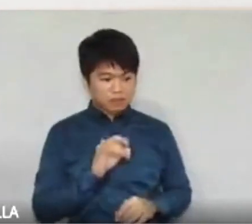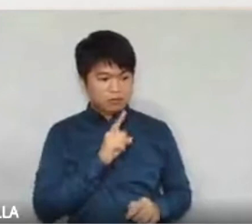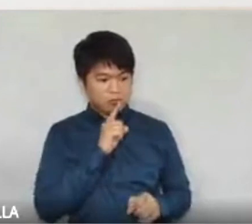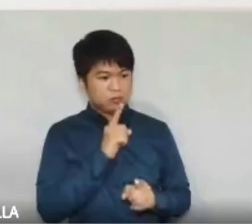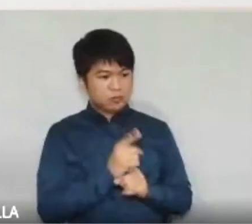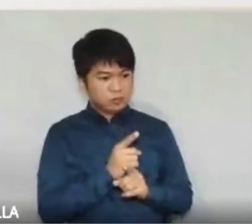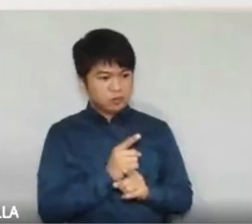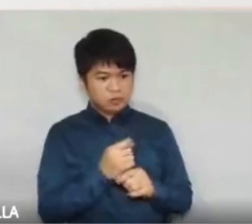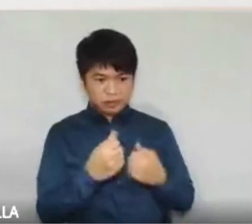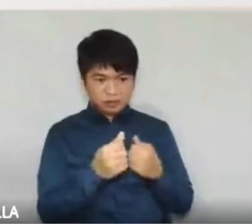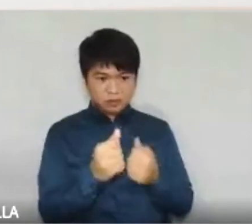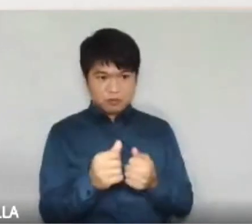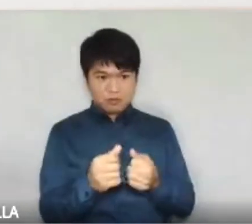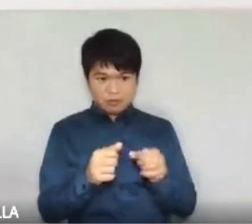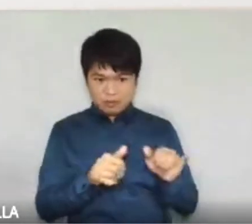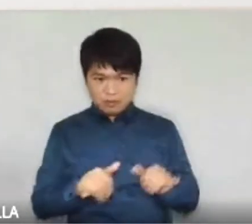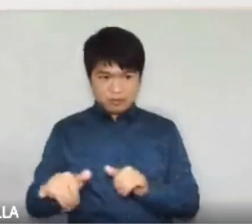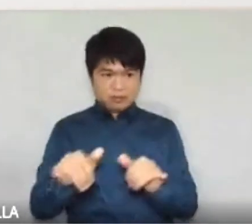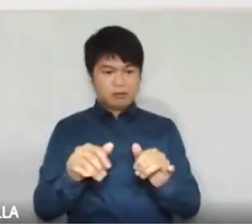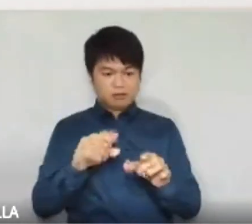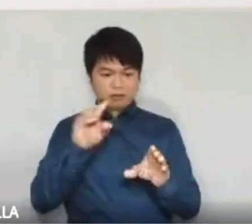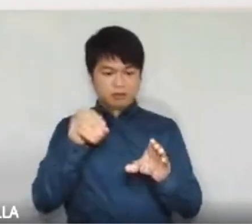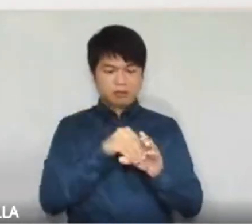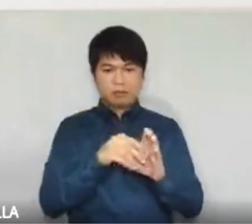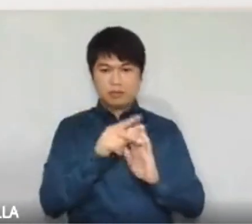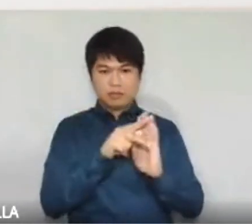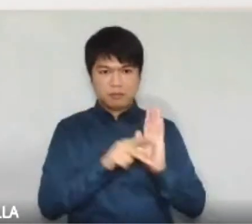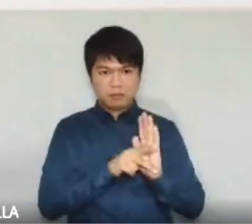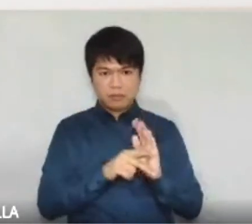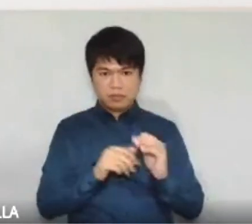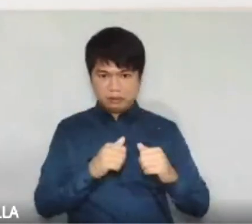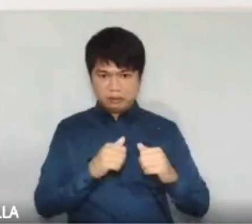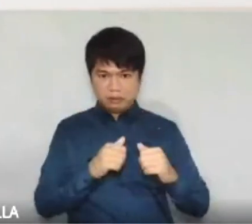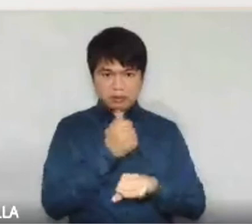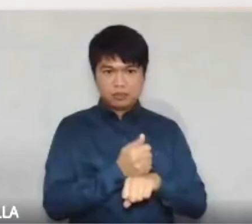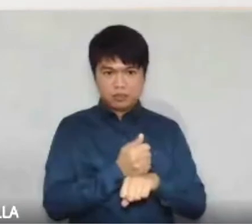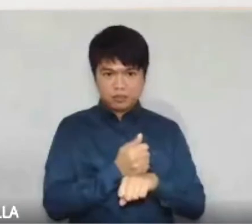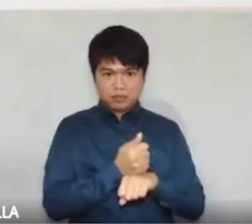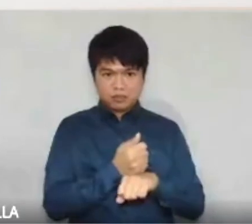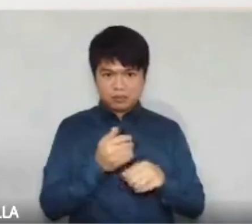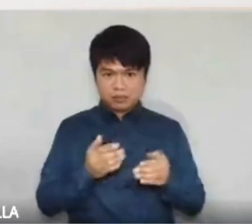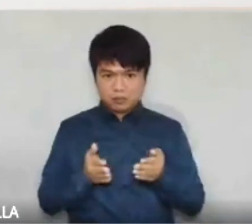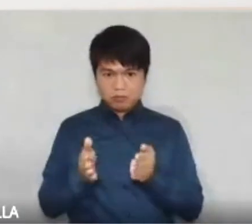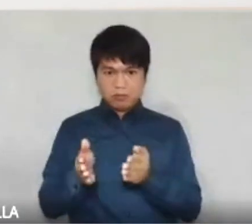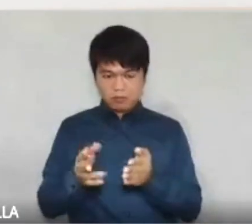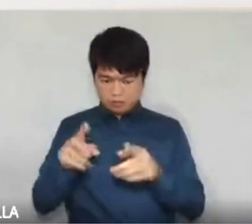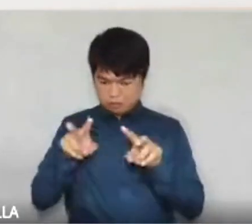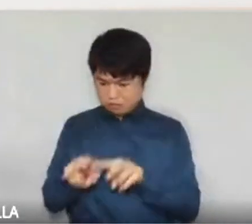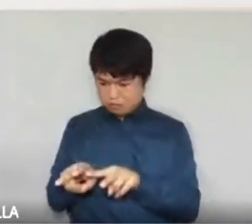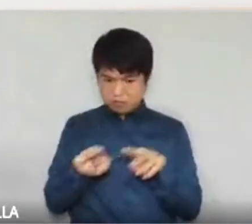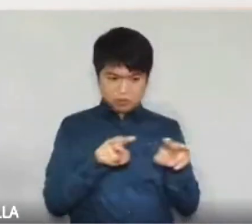ang standards sa policies at mag-set up ng mechanism para ma-monitor ang pag-comply